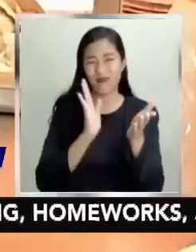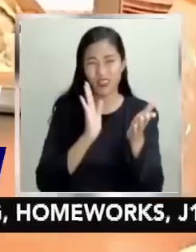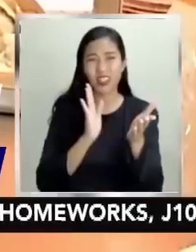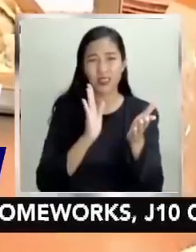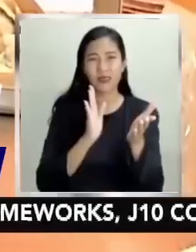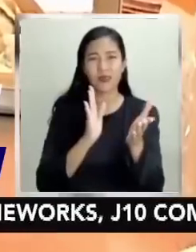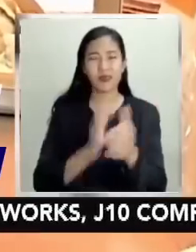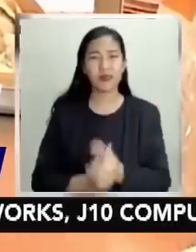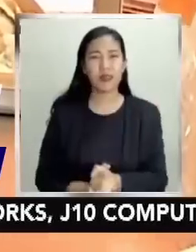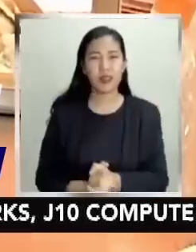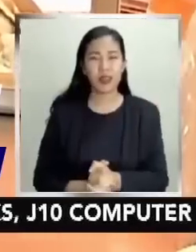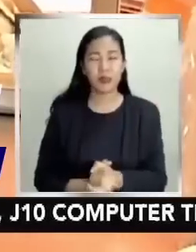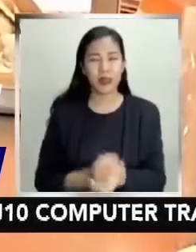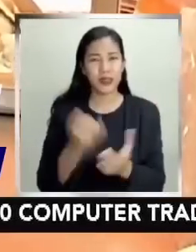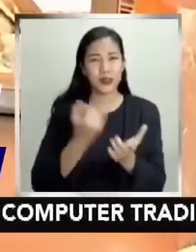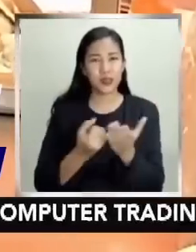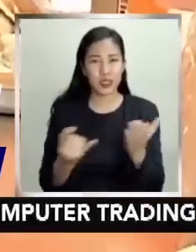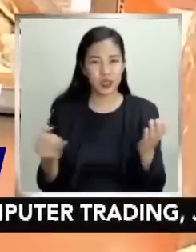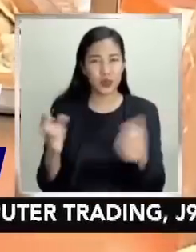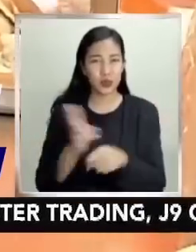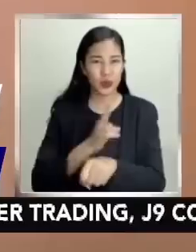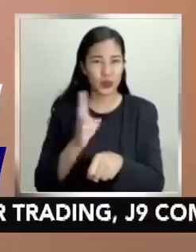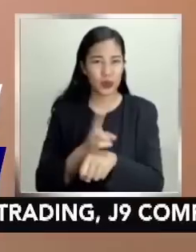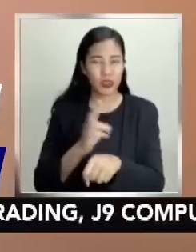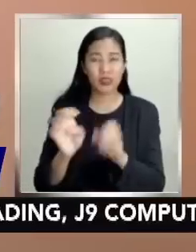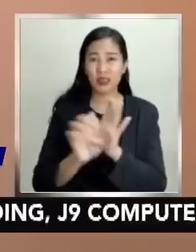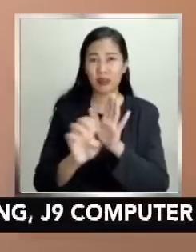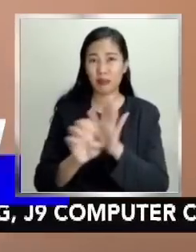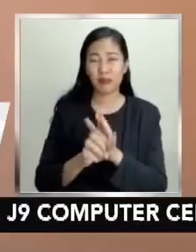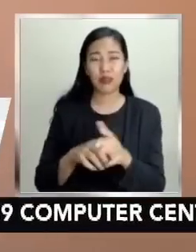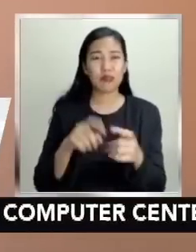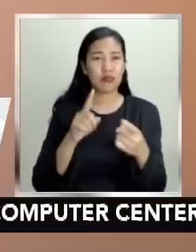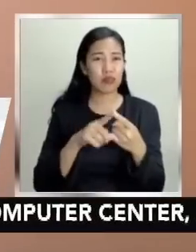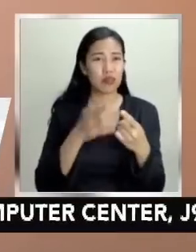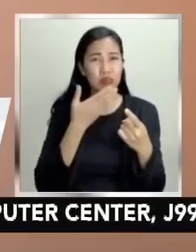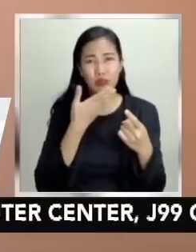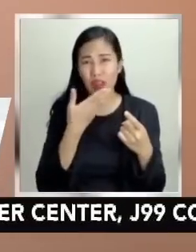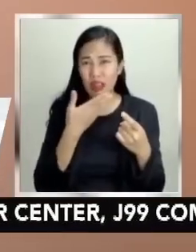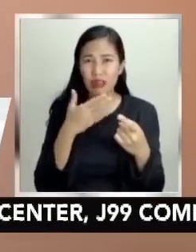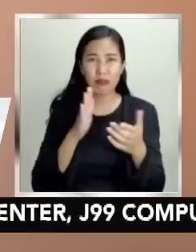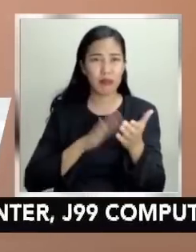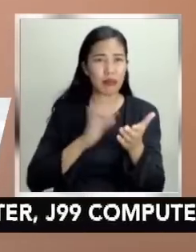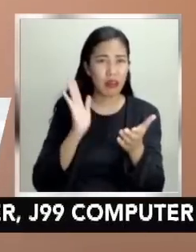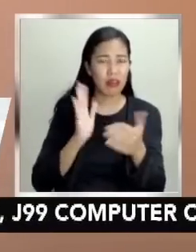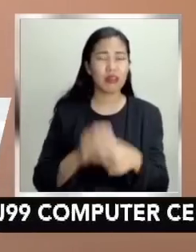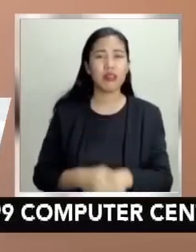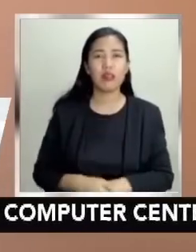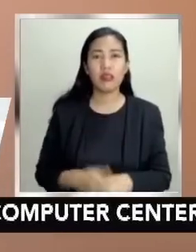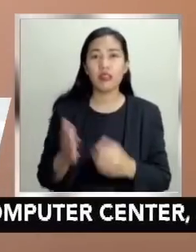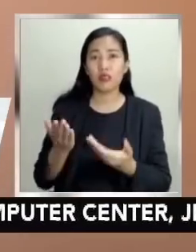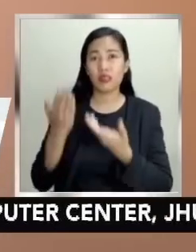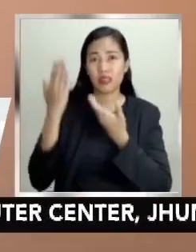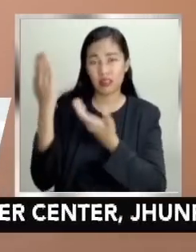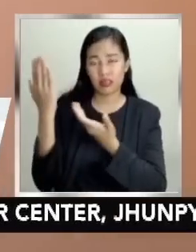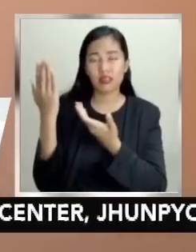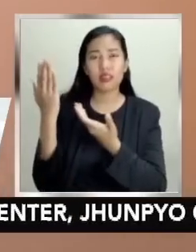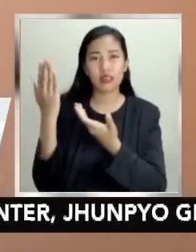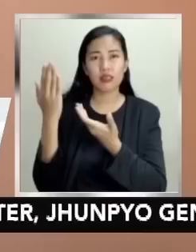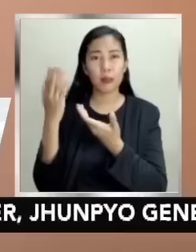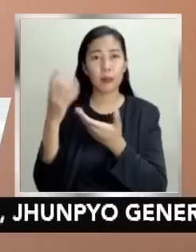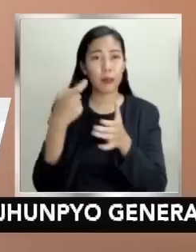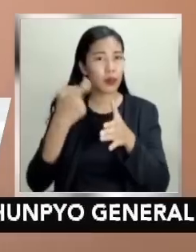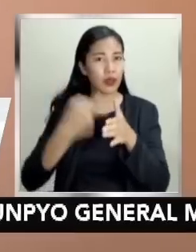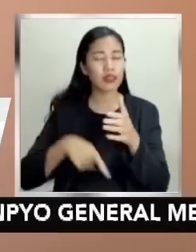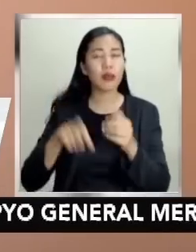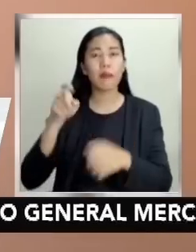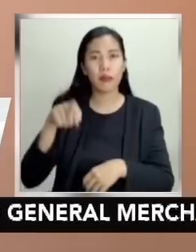ingredients. Gaya po ng number one, asukal. As for SRP, we should come up with one SRP for all the sugar that we have.